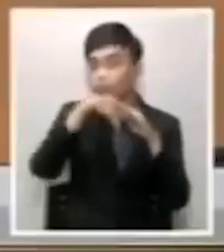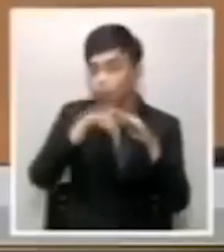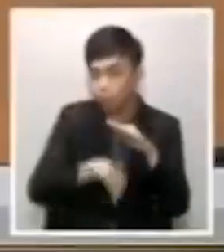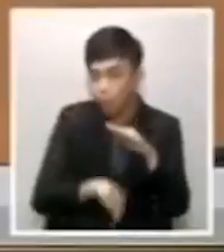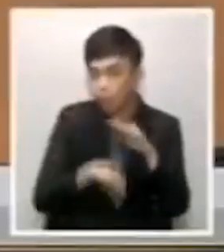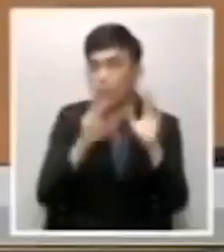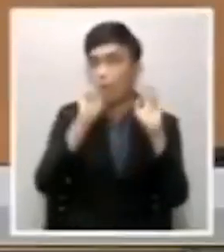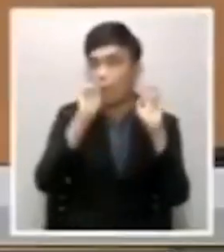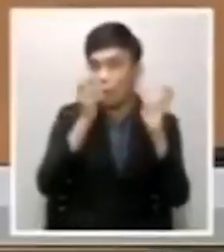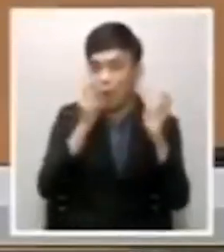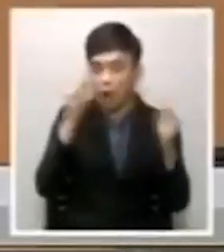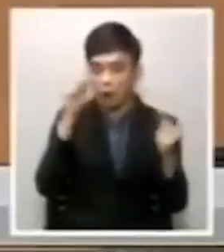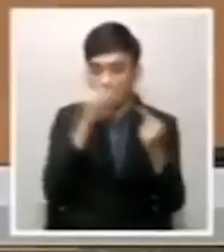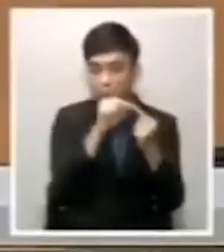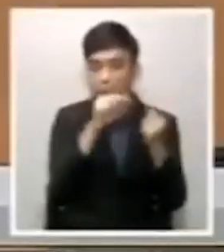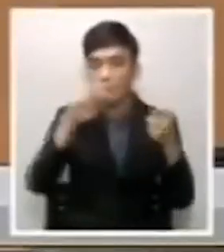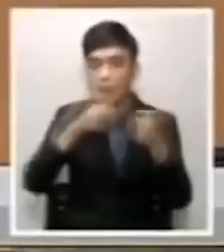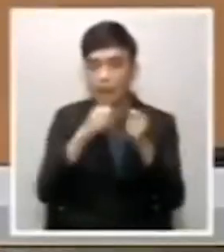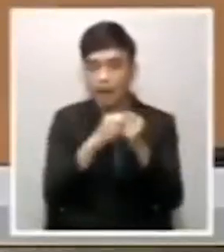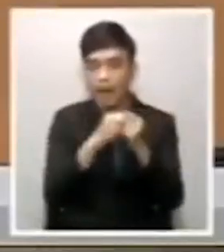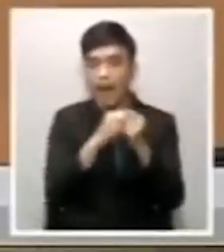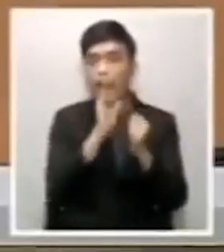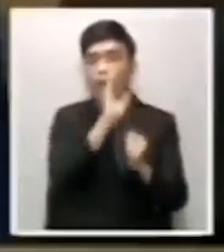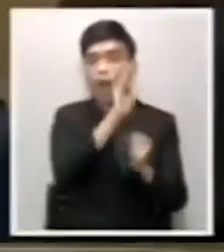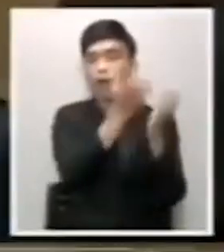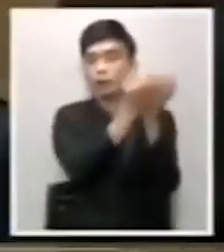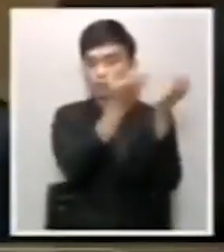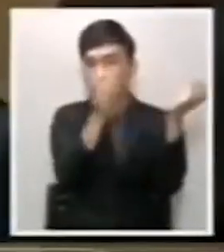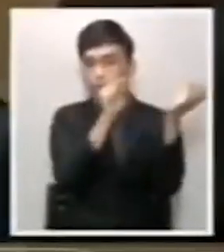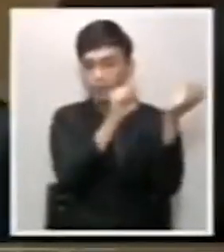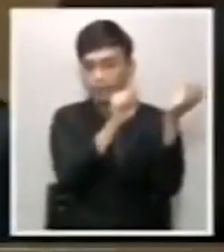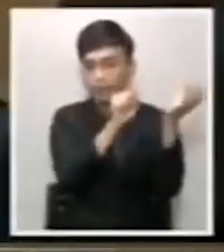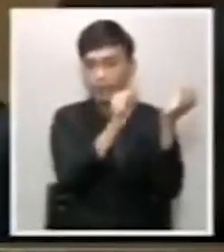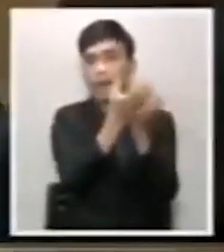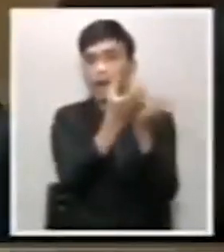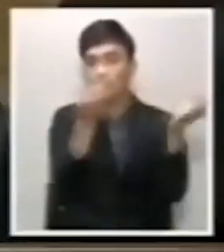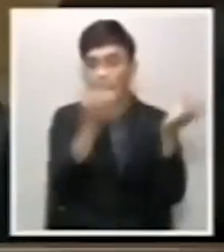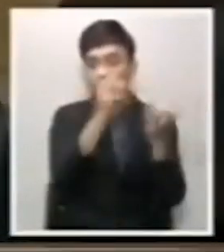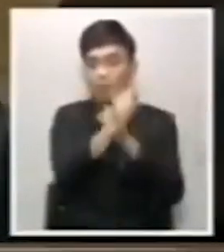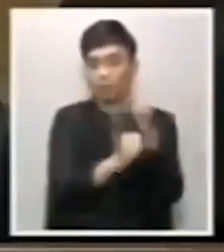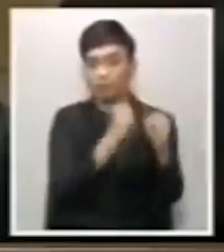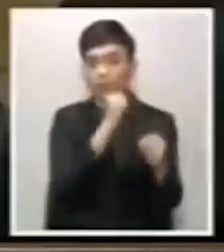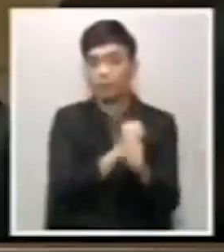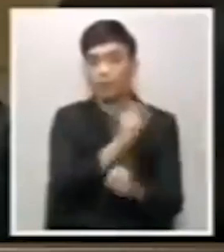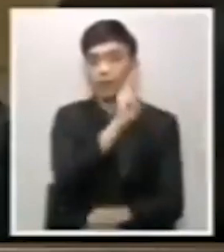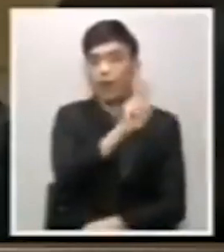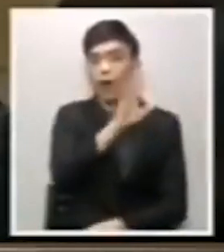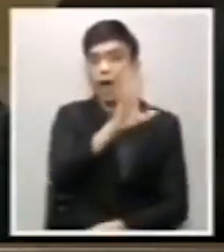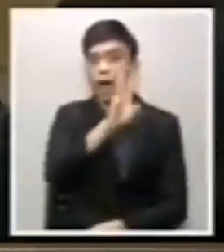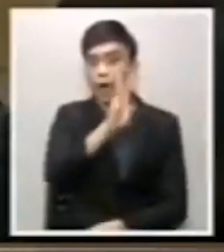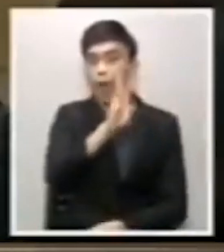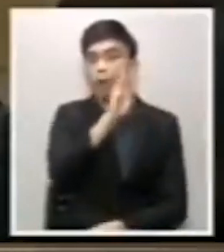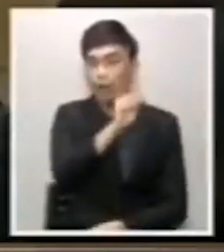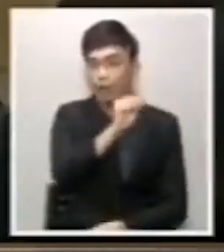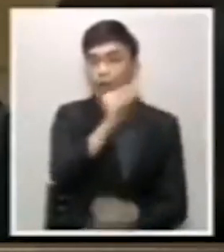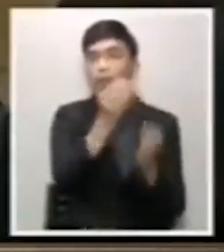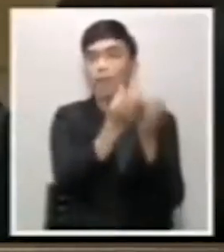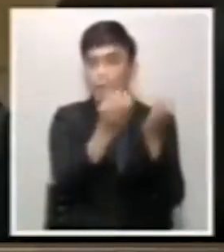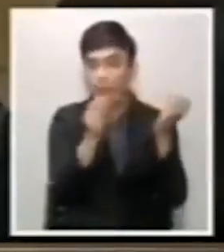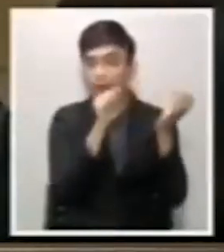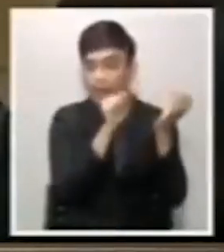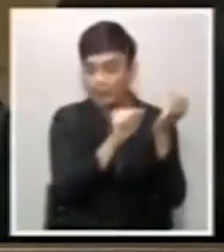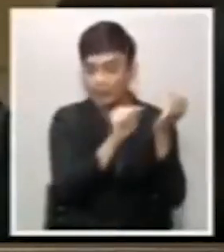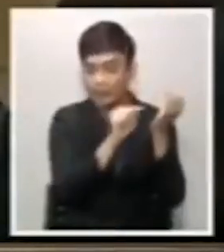รัฐธรรมนูญที่กว้างขึ้นรัฐธรรมนูญฉบับนี้นะครับรัฐธรรมนูญปี2560เป็นรัฐธรรมนู